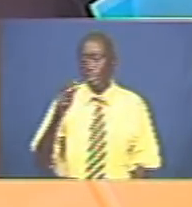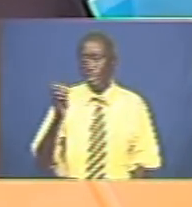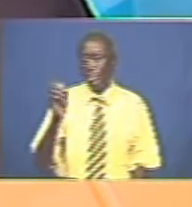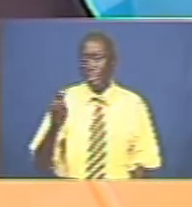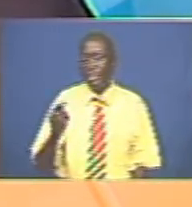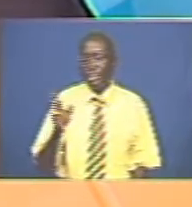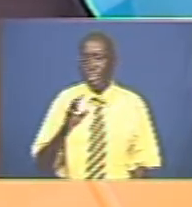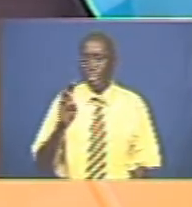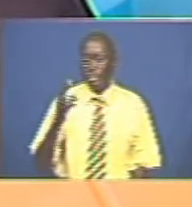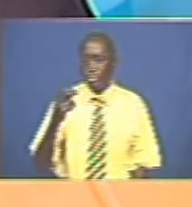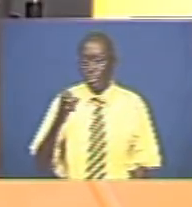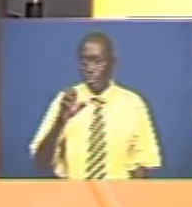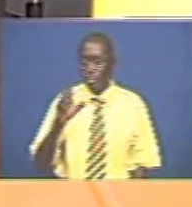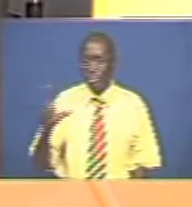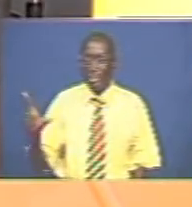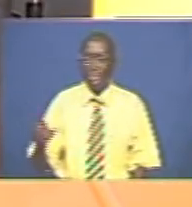Yes.